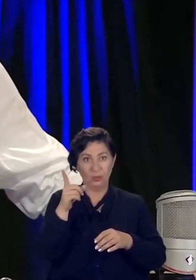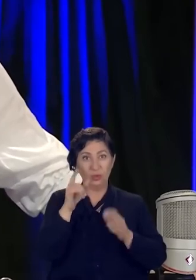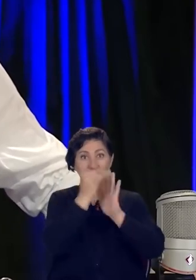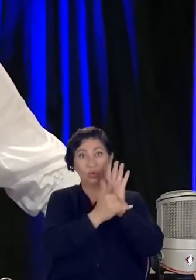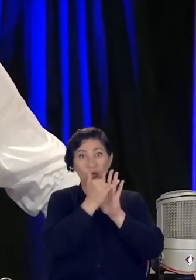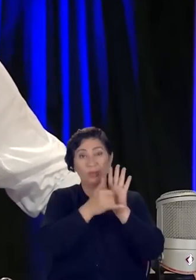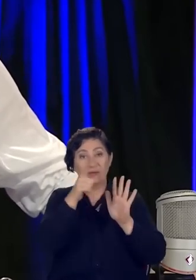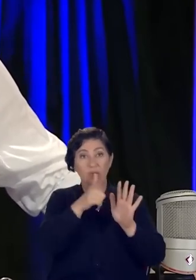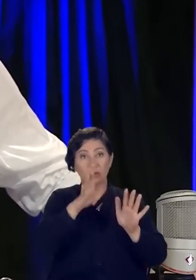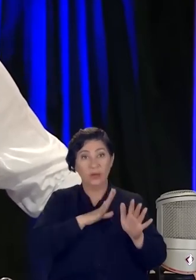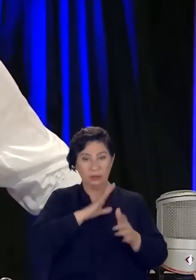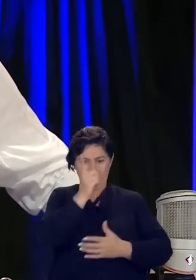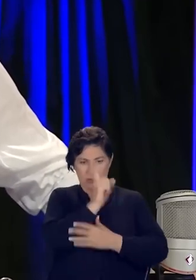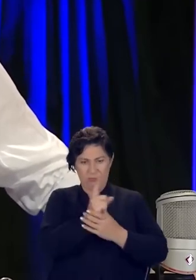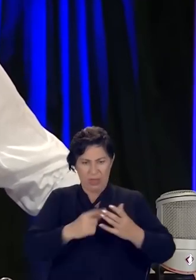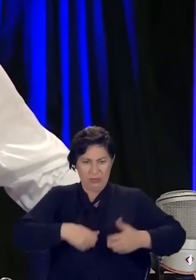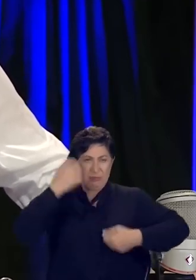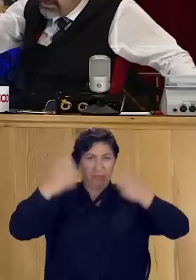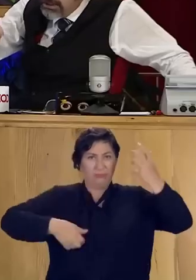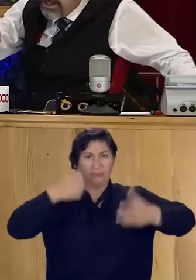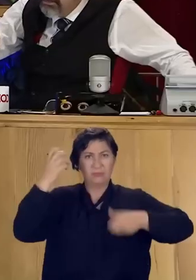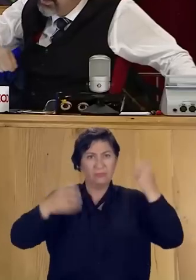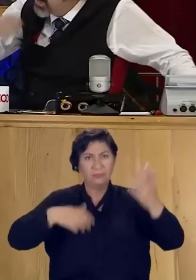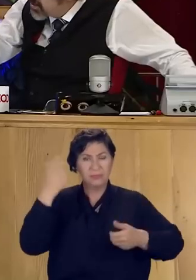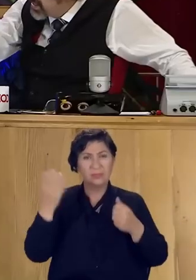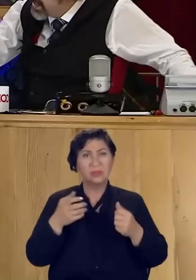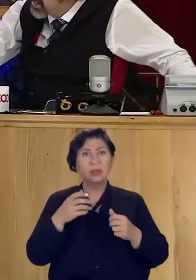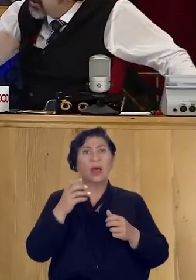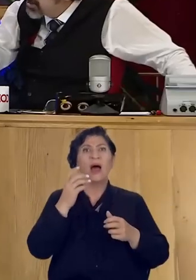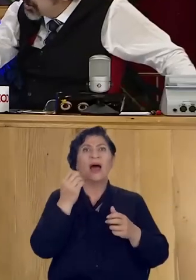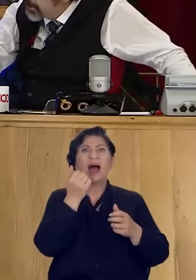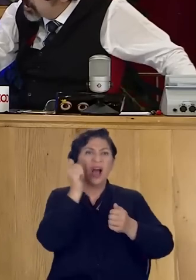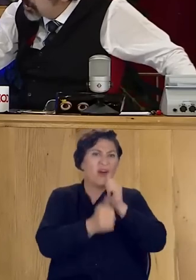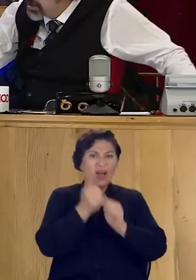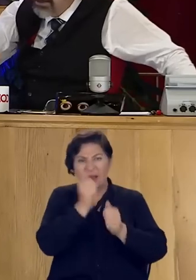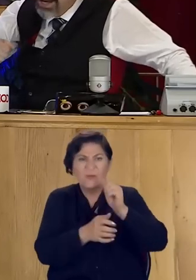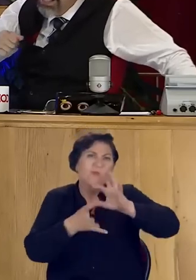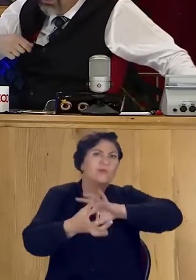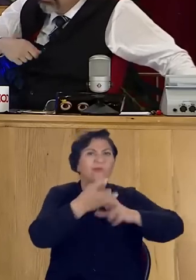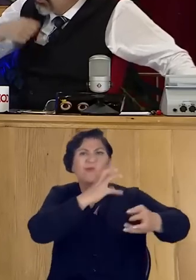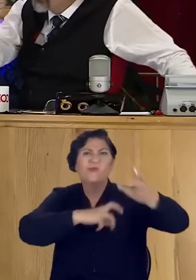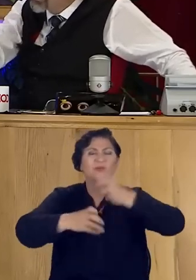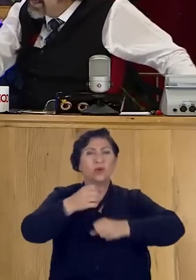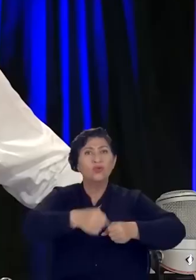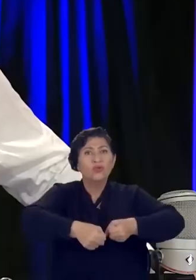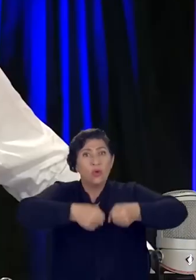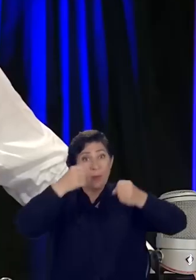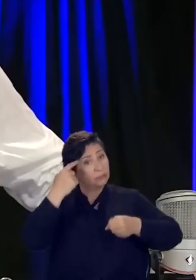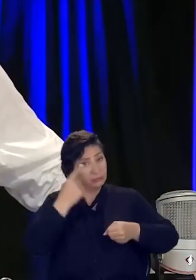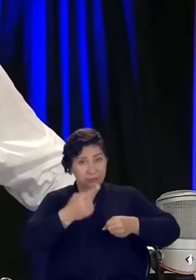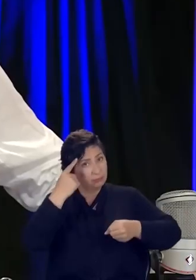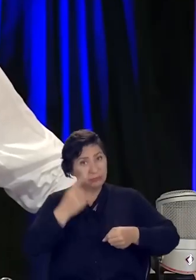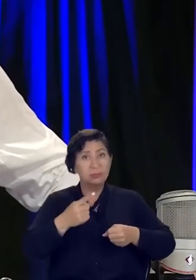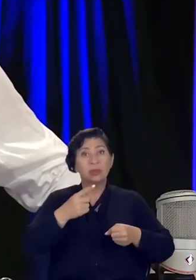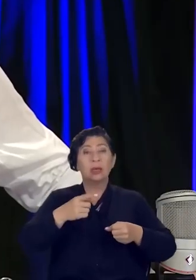YouTube'da vardır biliyorsun. Soyuyorlar Jimi Hendrix'in üzerinden, taciz ederek, kavga çıkarmaya çalışarak ve dövmekle tehdit